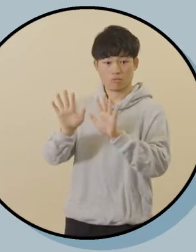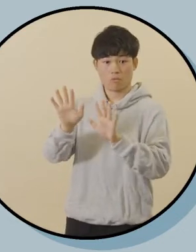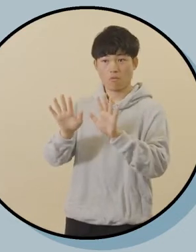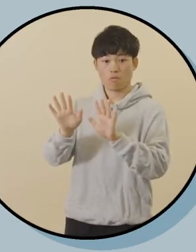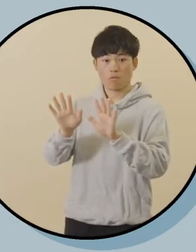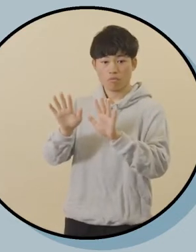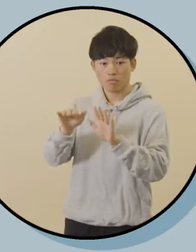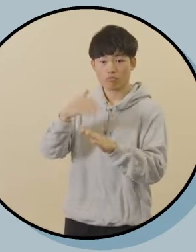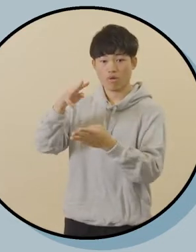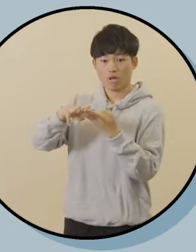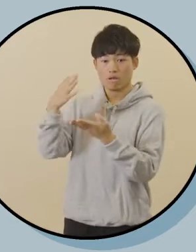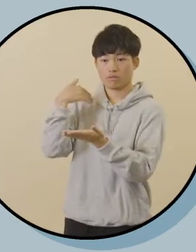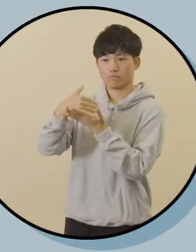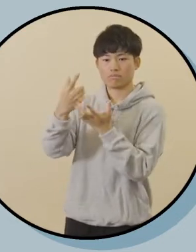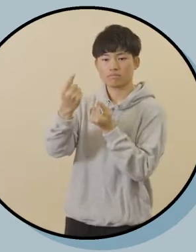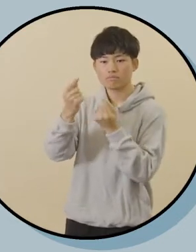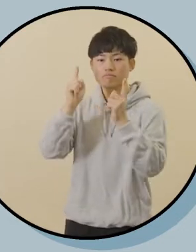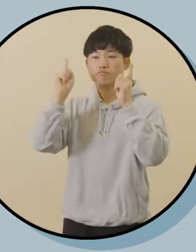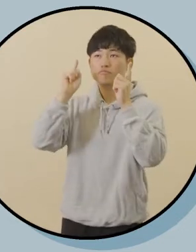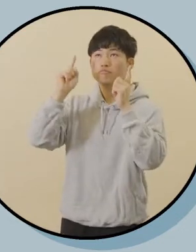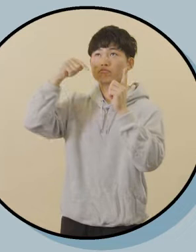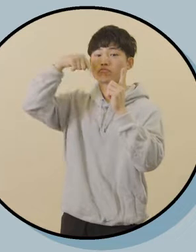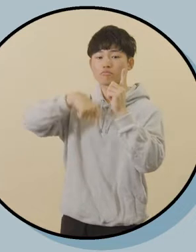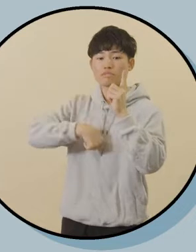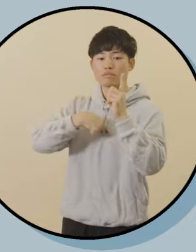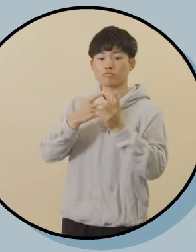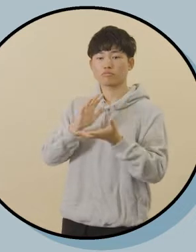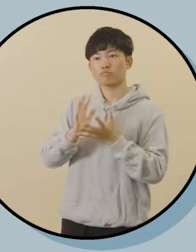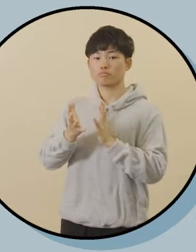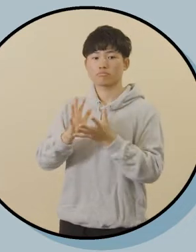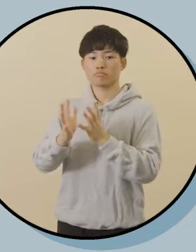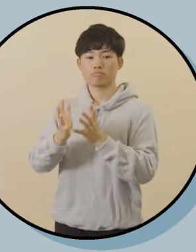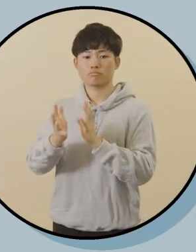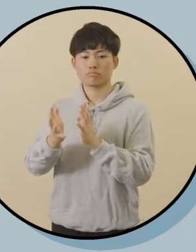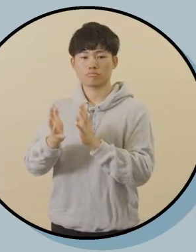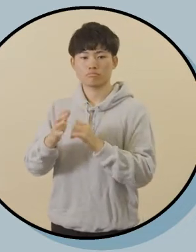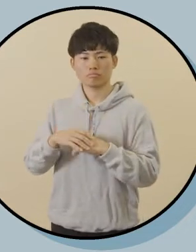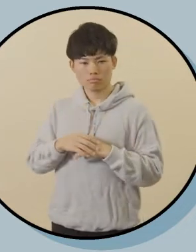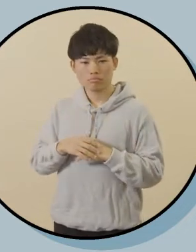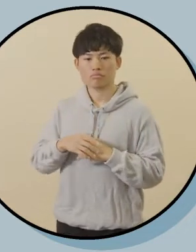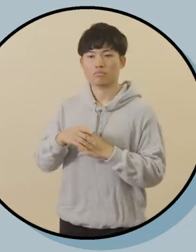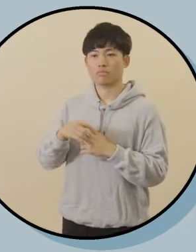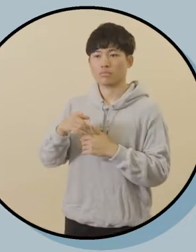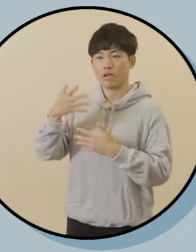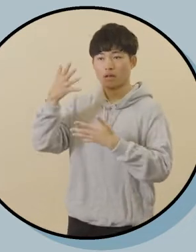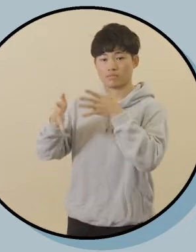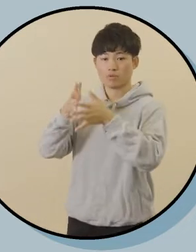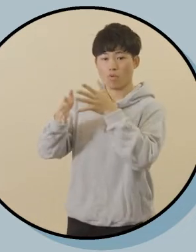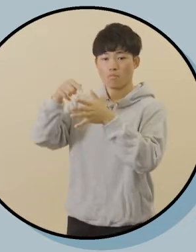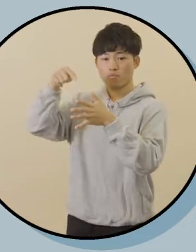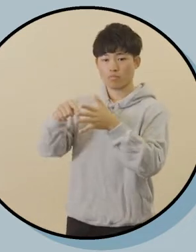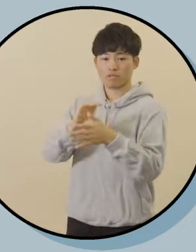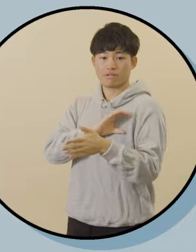って、塚田さんがさっき話してたような遊びながら自分が変容していく、そのアニメ